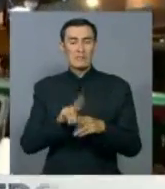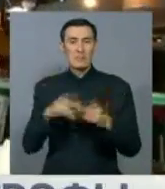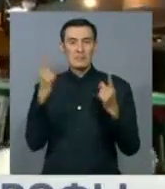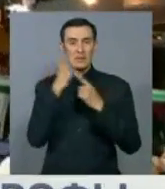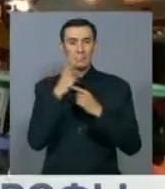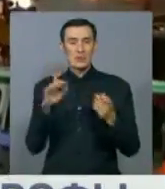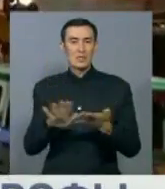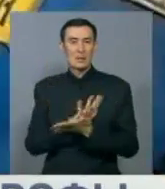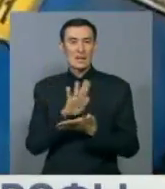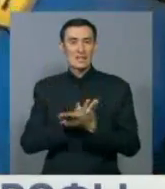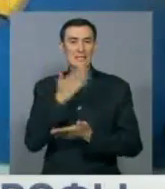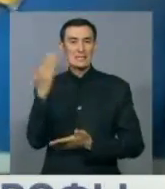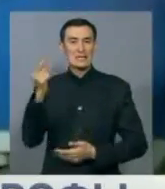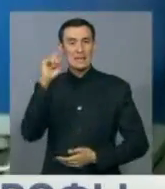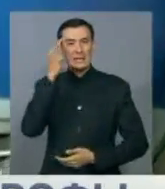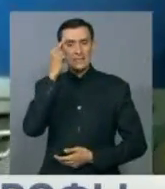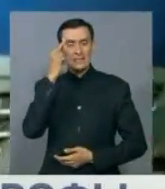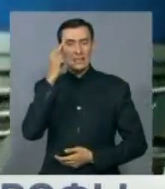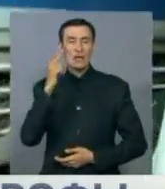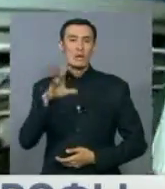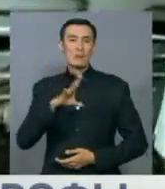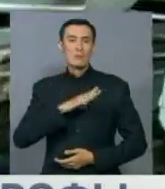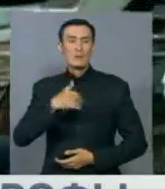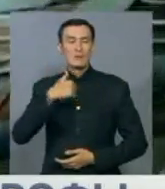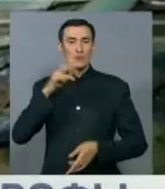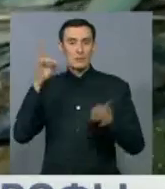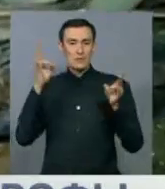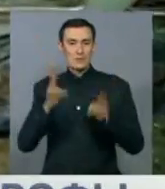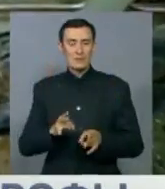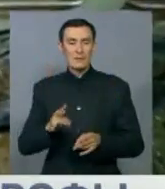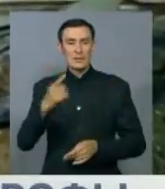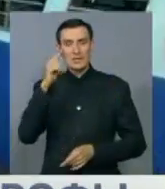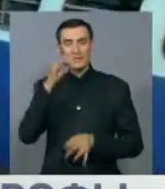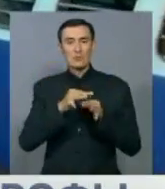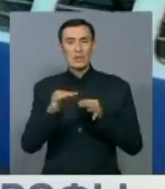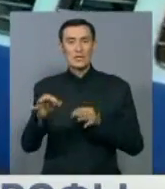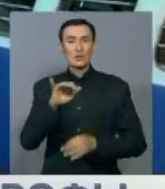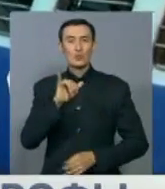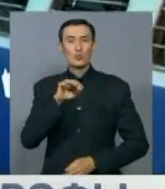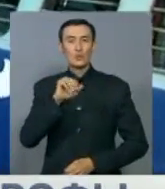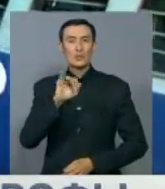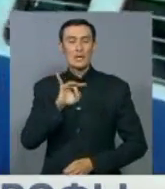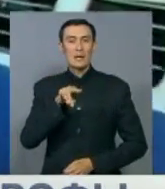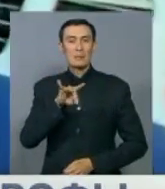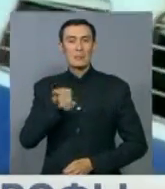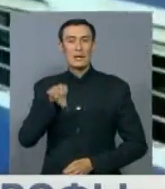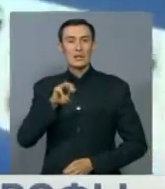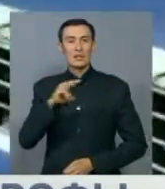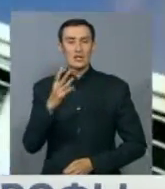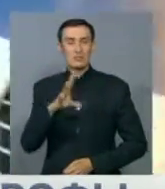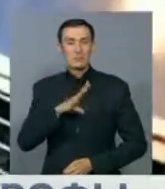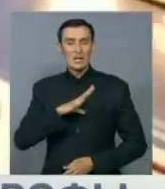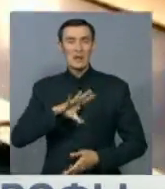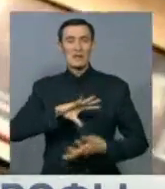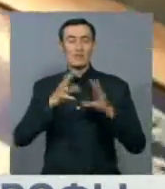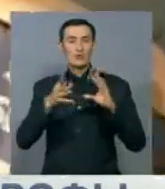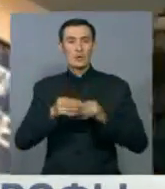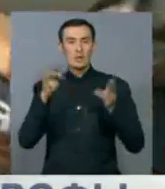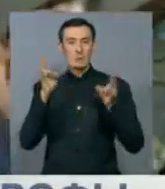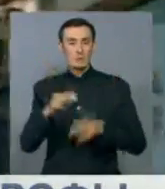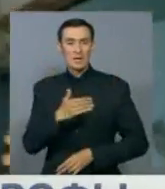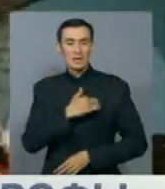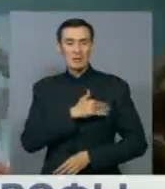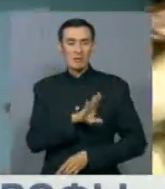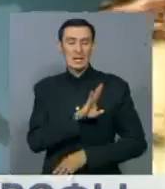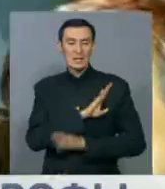сообщает газета Times of India. Напомню, инцидент произошел в индийском штате Уттар-Прадеш накануне. В этом ЧП погибли